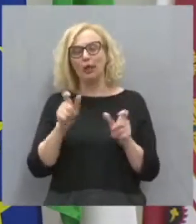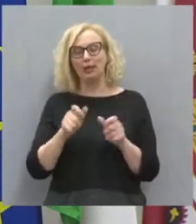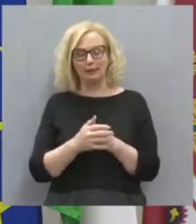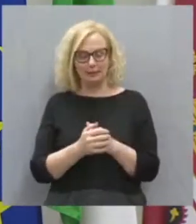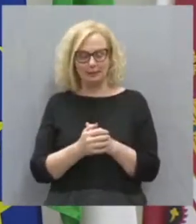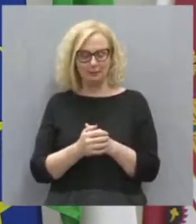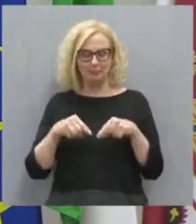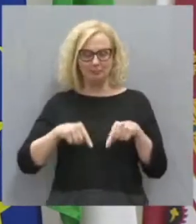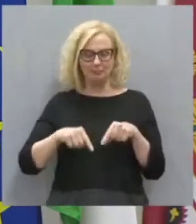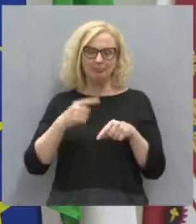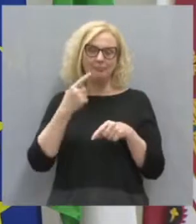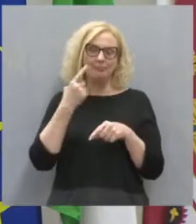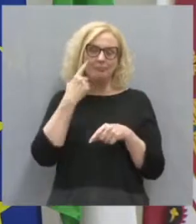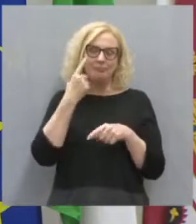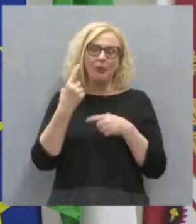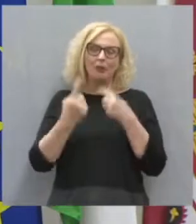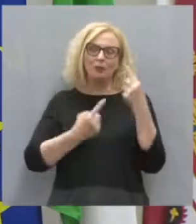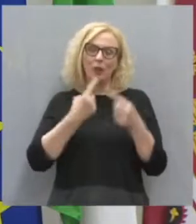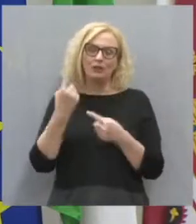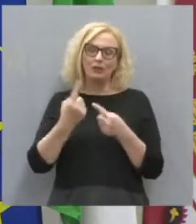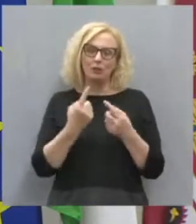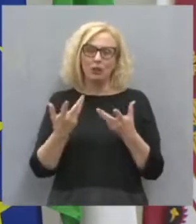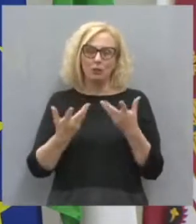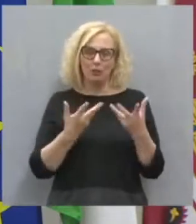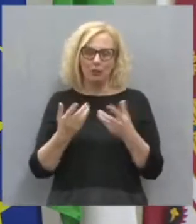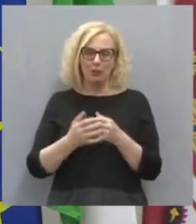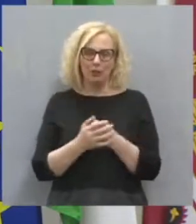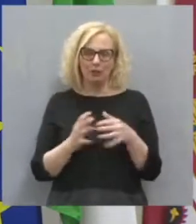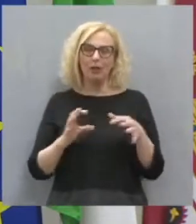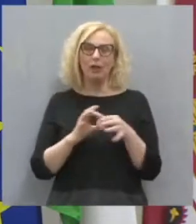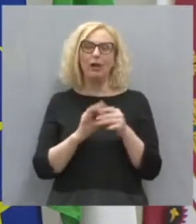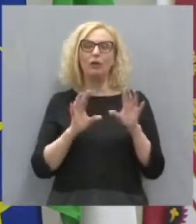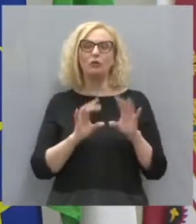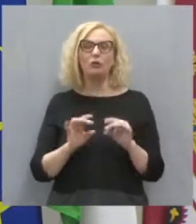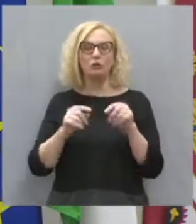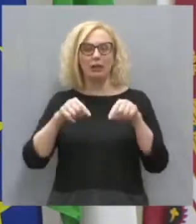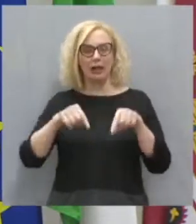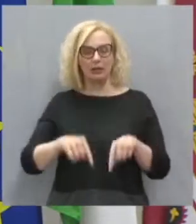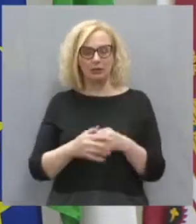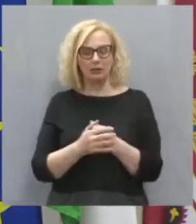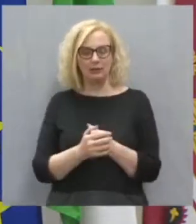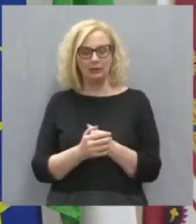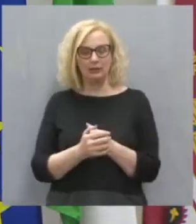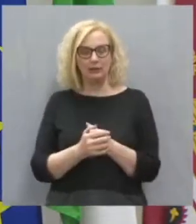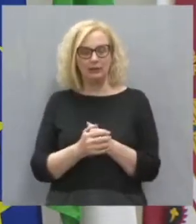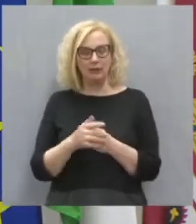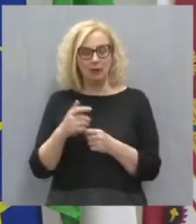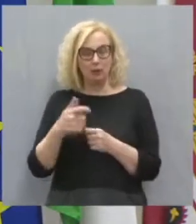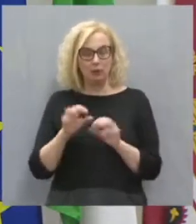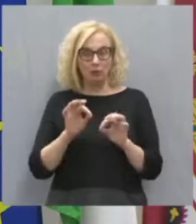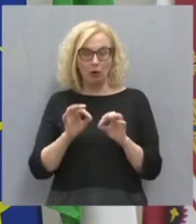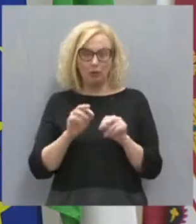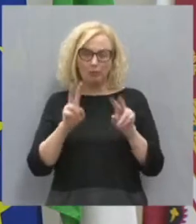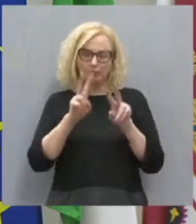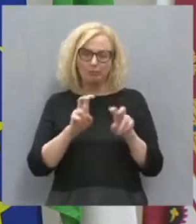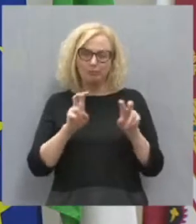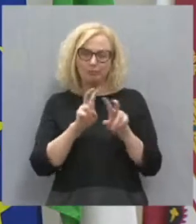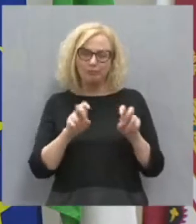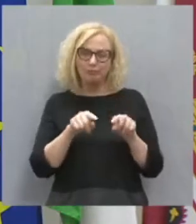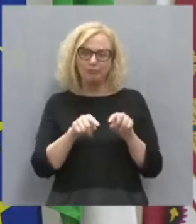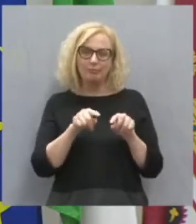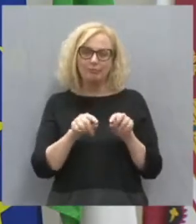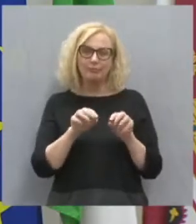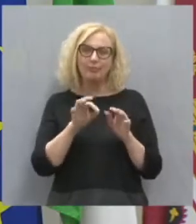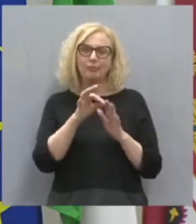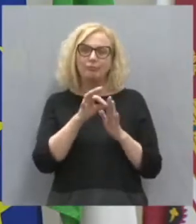della situazione partendo come sempre dalla situazione dei contagi di oggi lo facciamo perché è proprio dall analisi puntuale di questi dati che